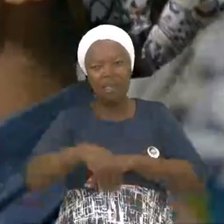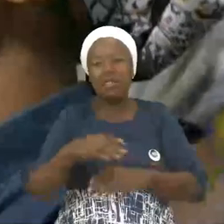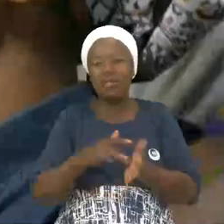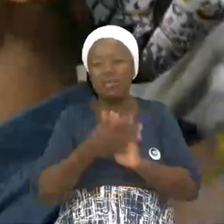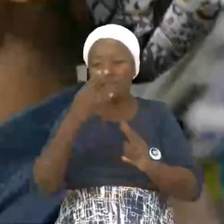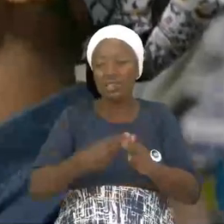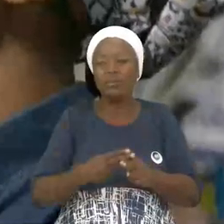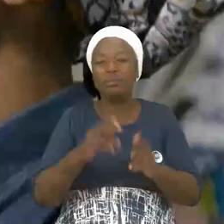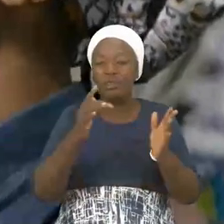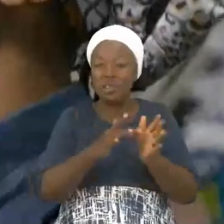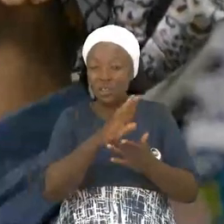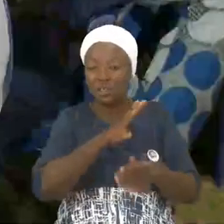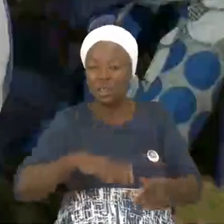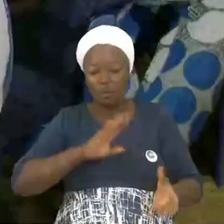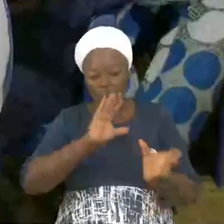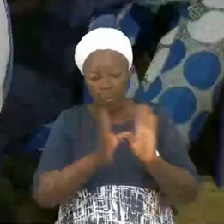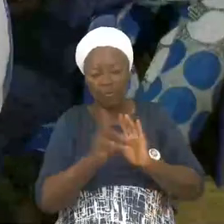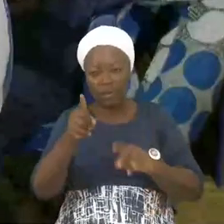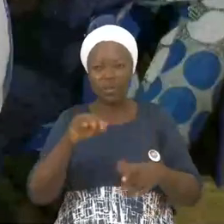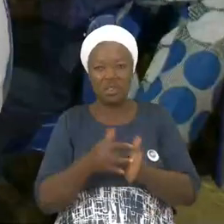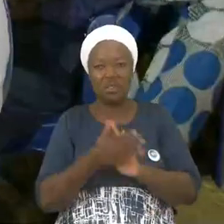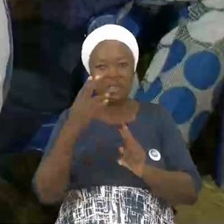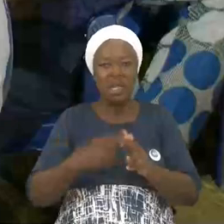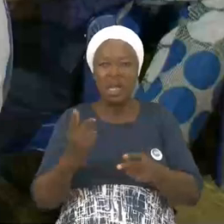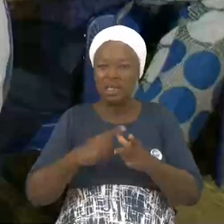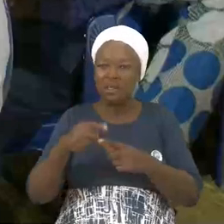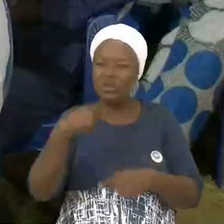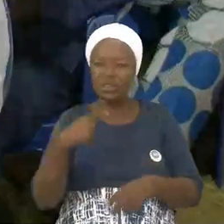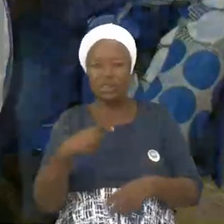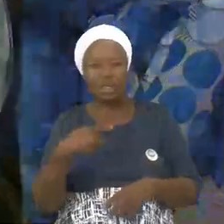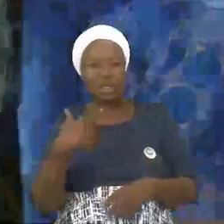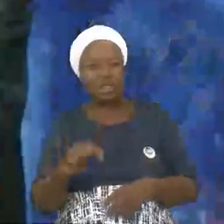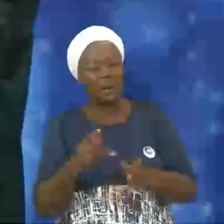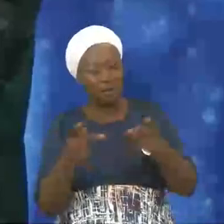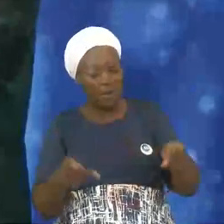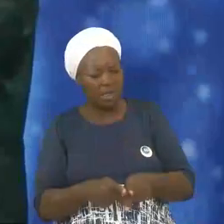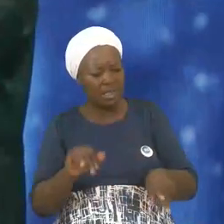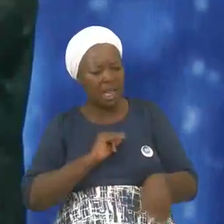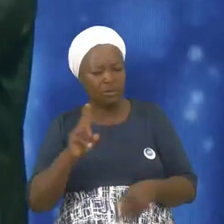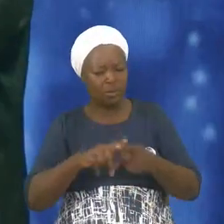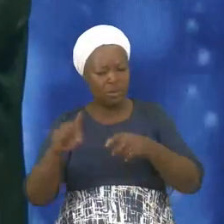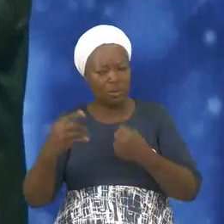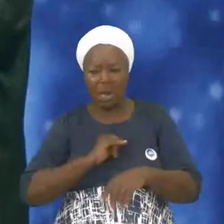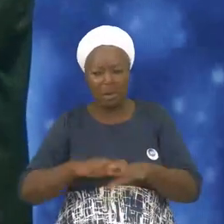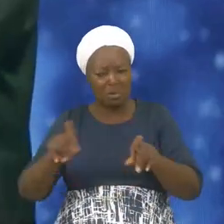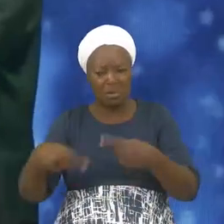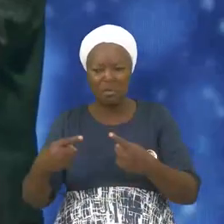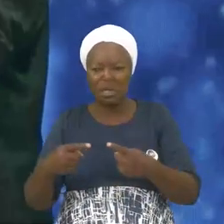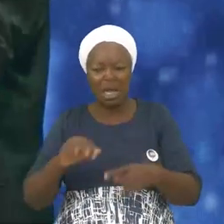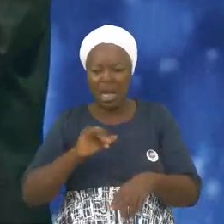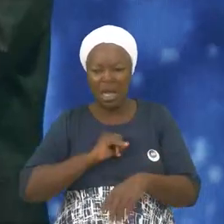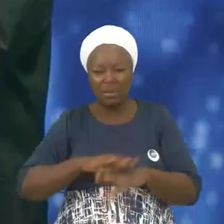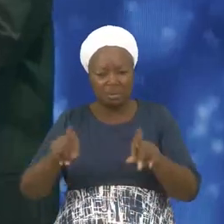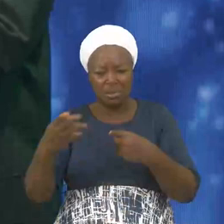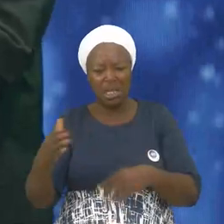Dieu fera pour ta vie ce soir. Il va te convertir. Je dis, il va te convertir. Et tu diras, oh,